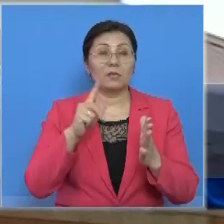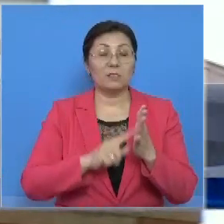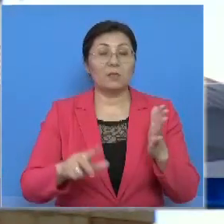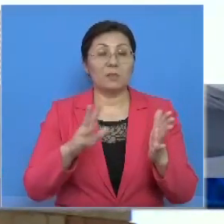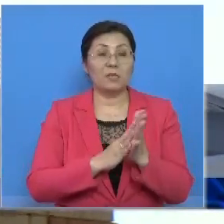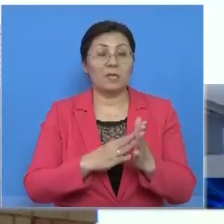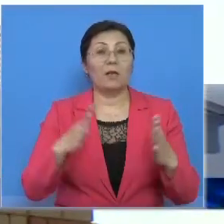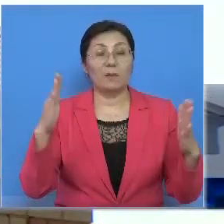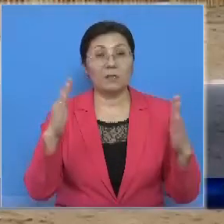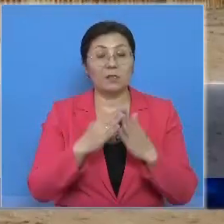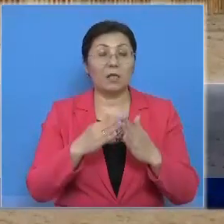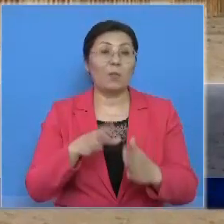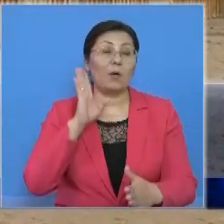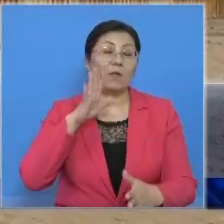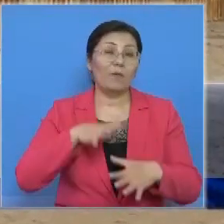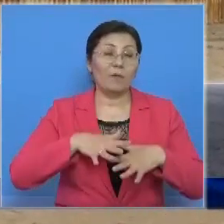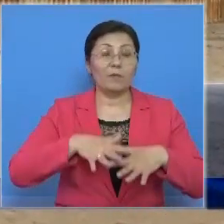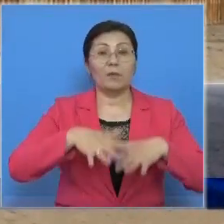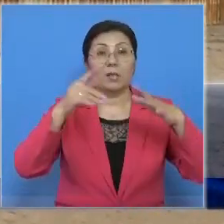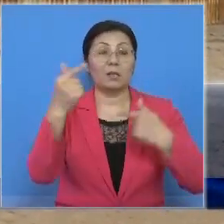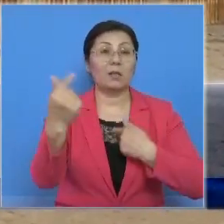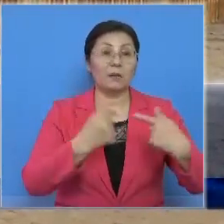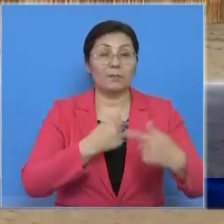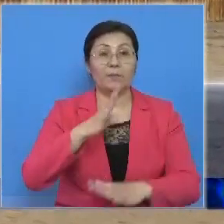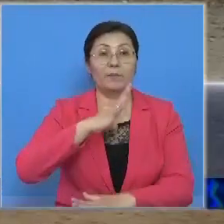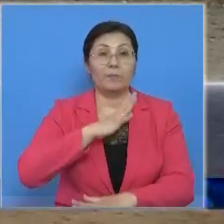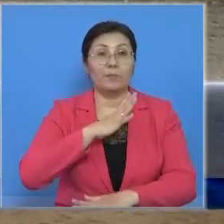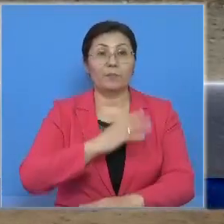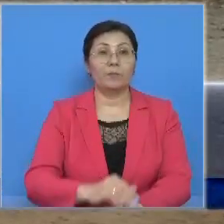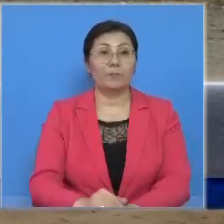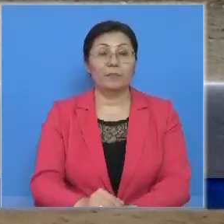22 дворовые территории. Анастасия Евсеева, Азамат Сауханов, телеканал «Актюбе».